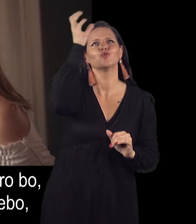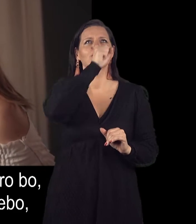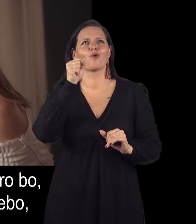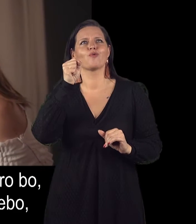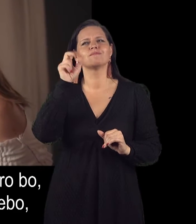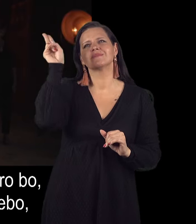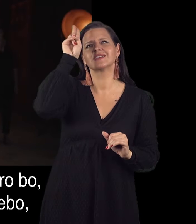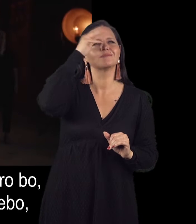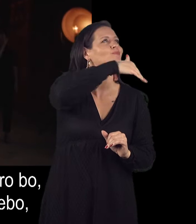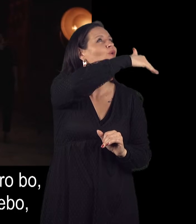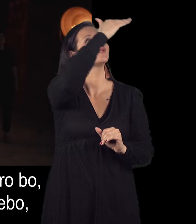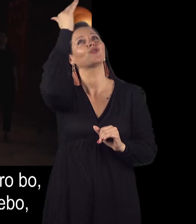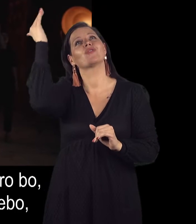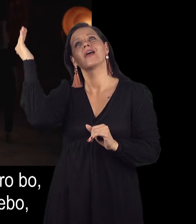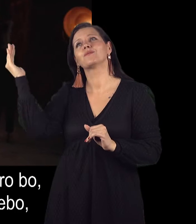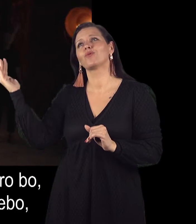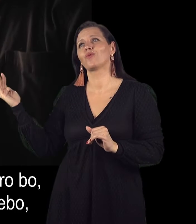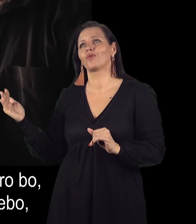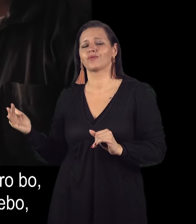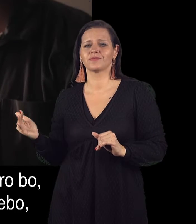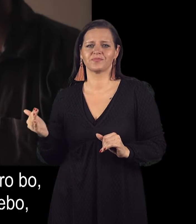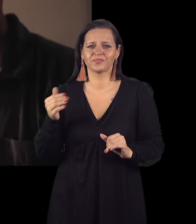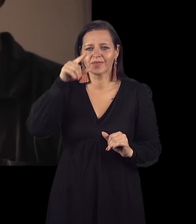boš ujel mi modro nebo.